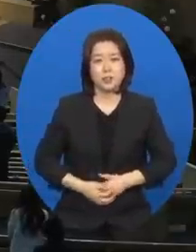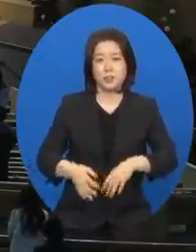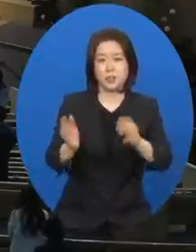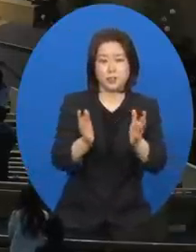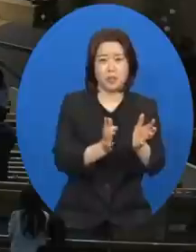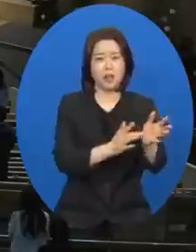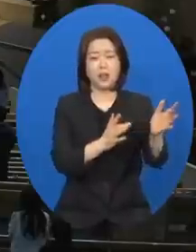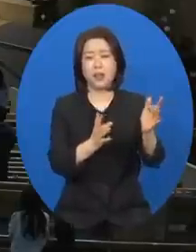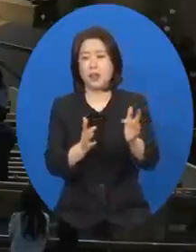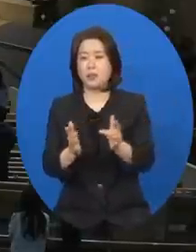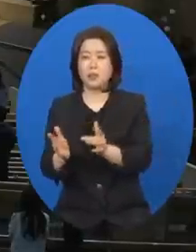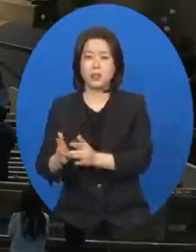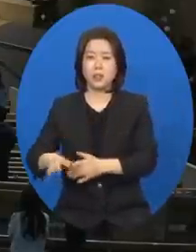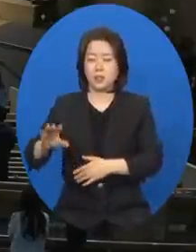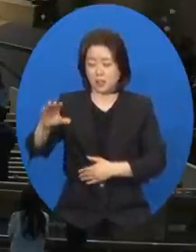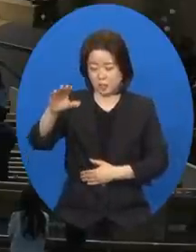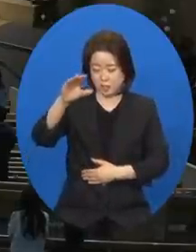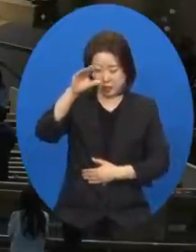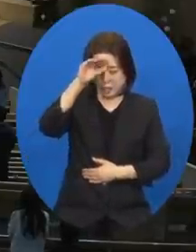예수님